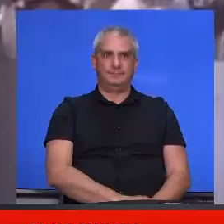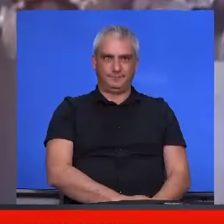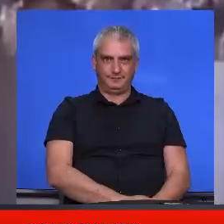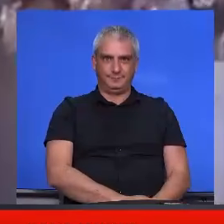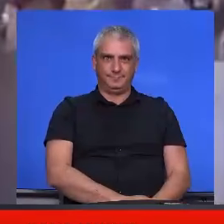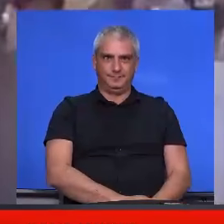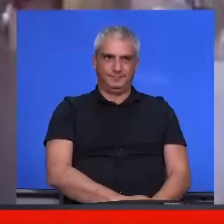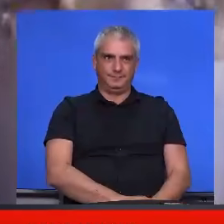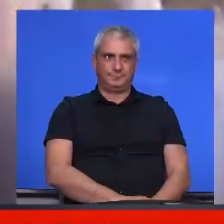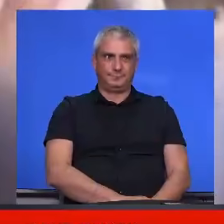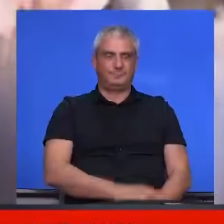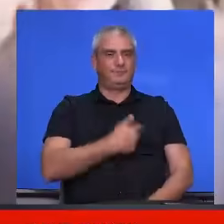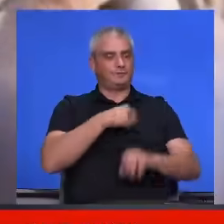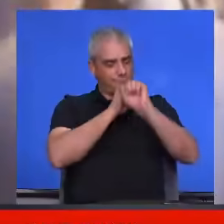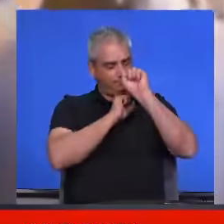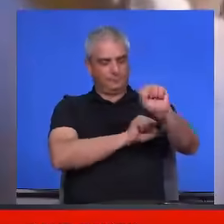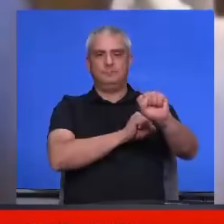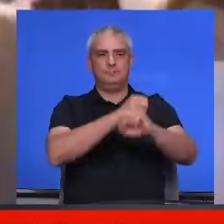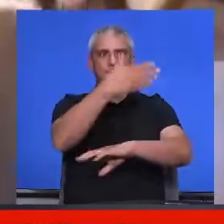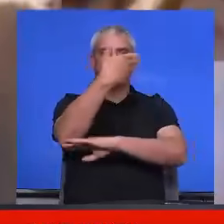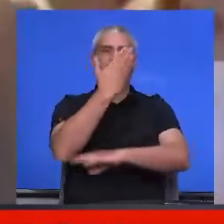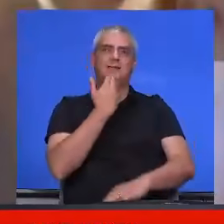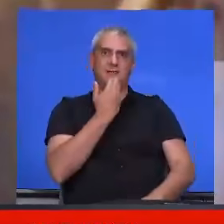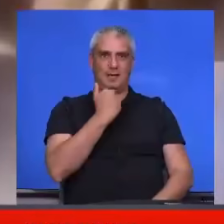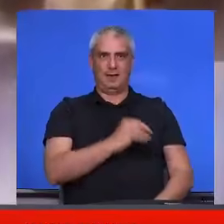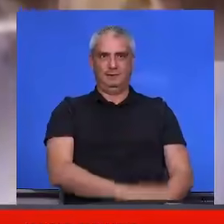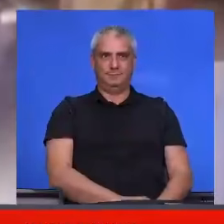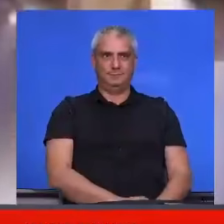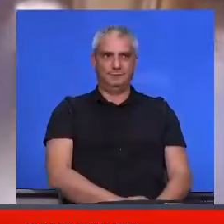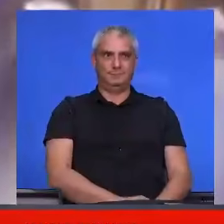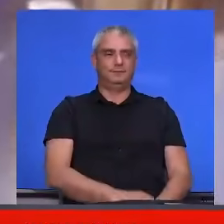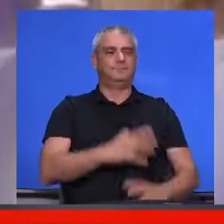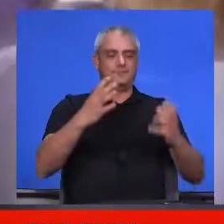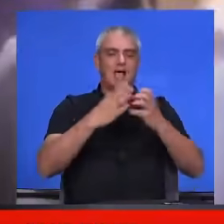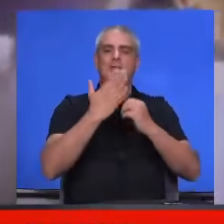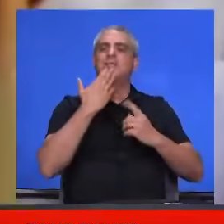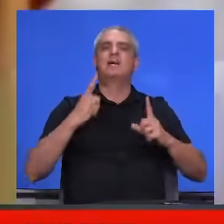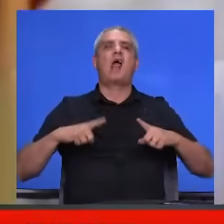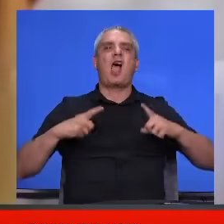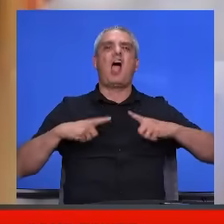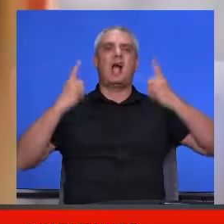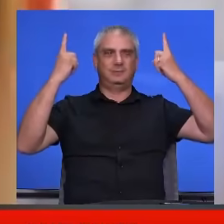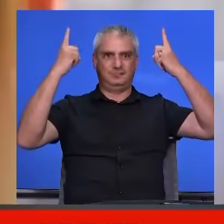We stand with Israel. Am Yisrael Chai.